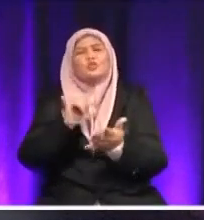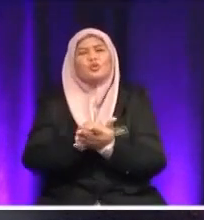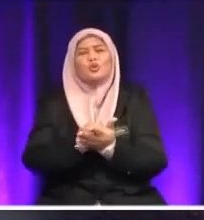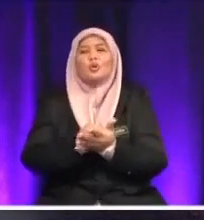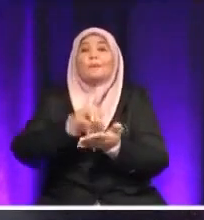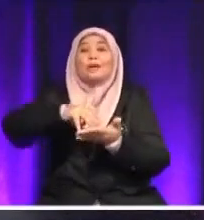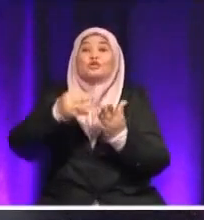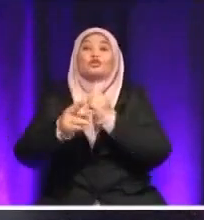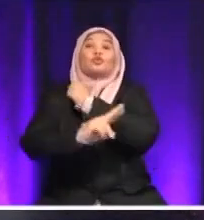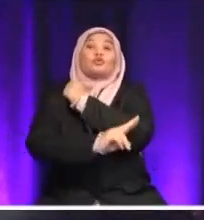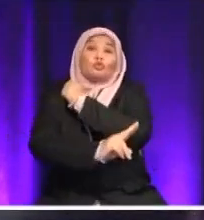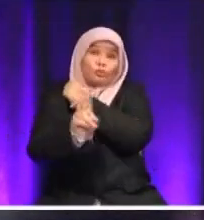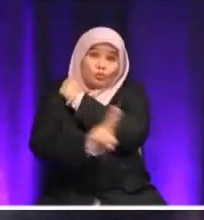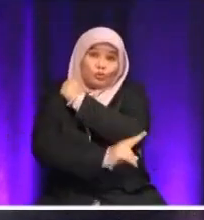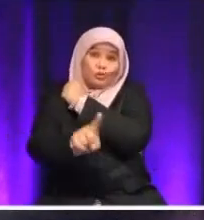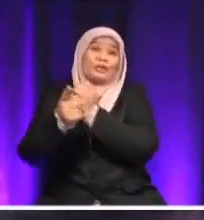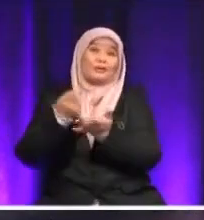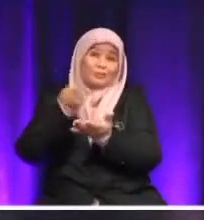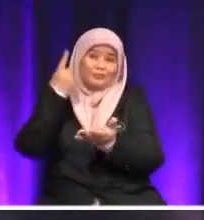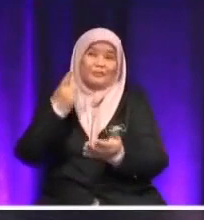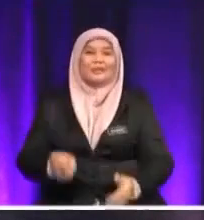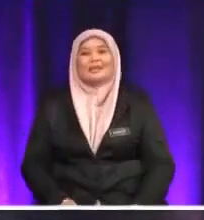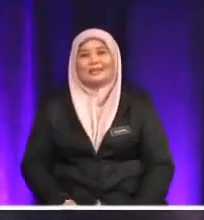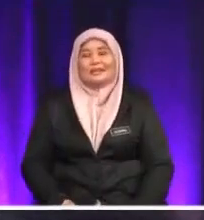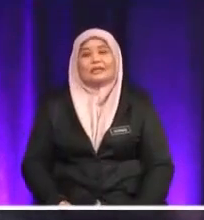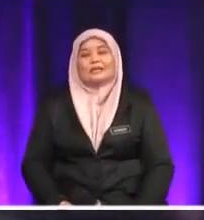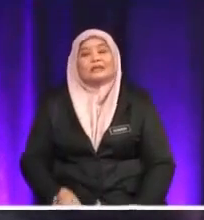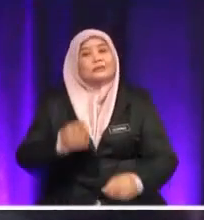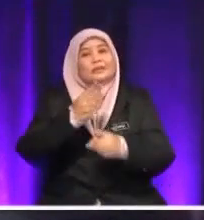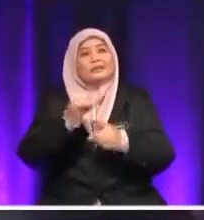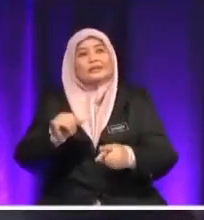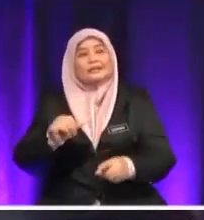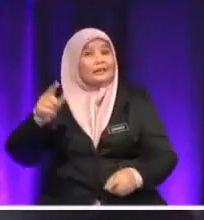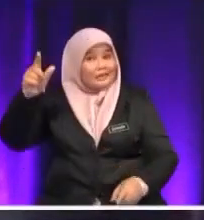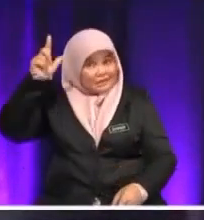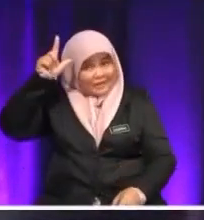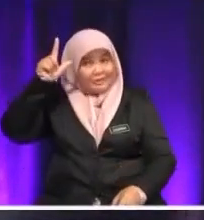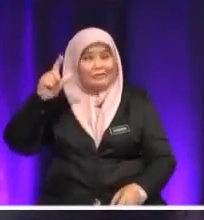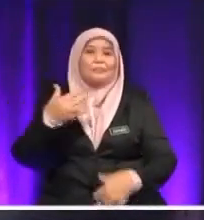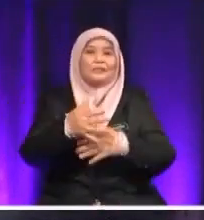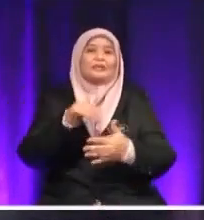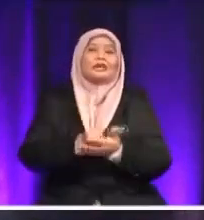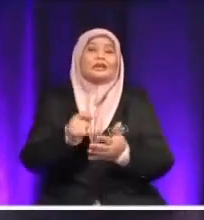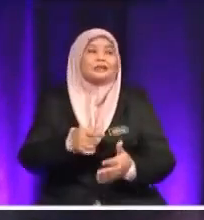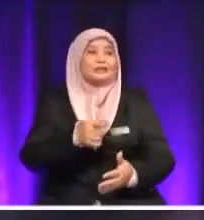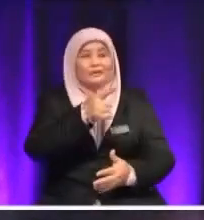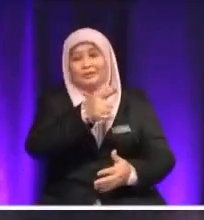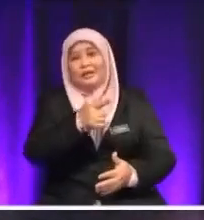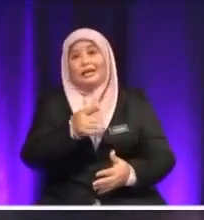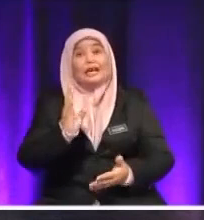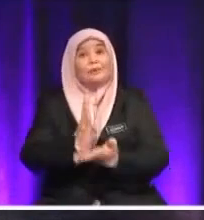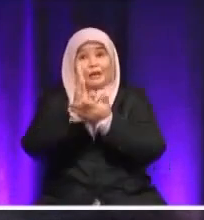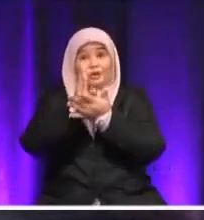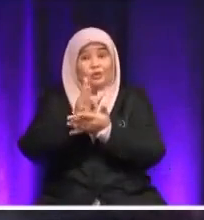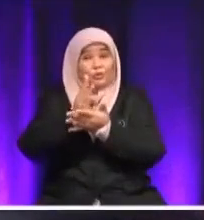hudud dahulu. Okey. Boleh Hakim? Boleh ustaz? Okey, alhamdulillah. Sebenarnya Hakim, dekat depan tu kita ada frasa ajaib. Okey. Yang membantu